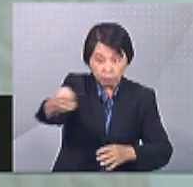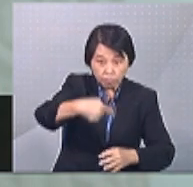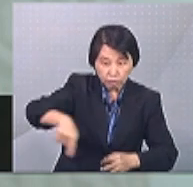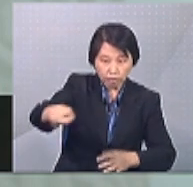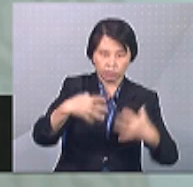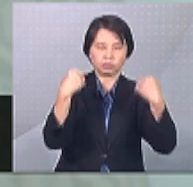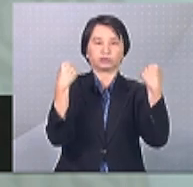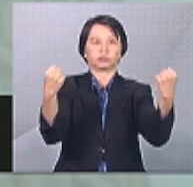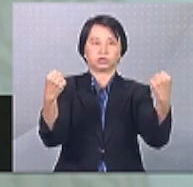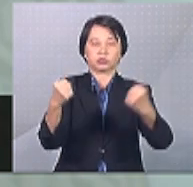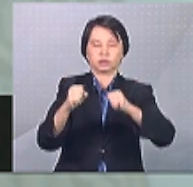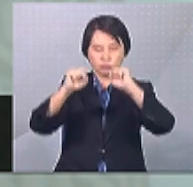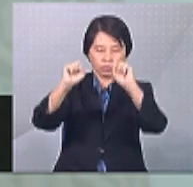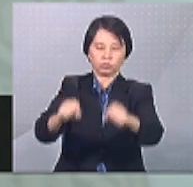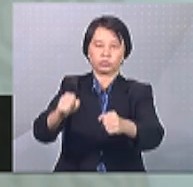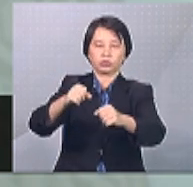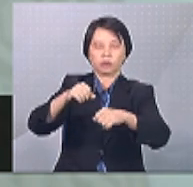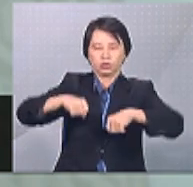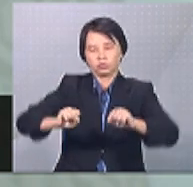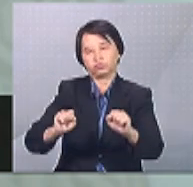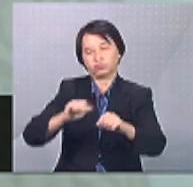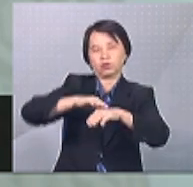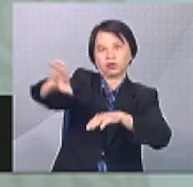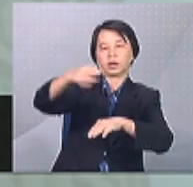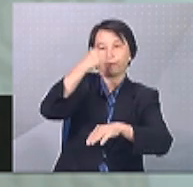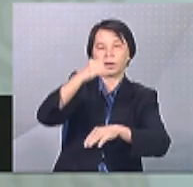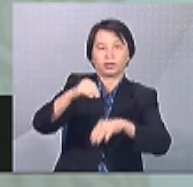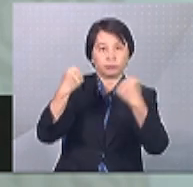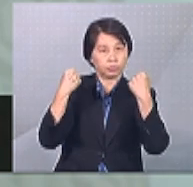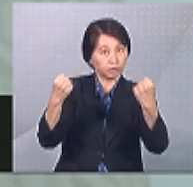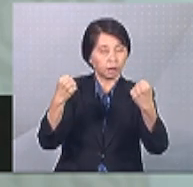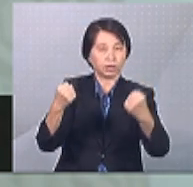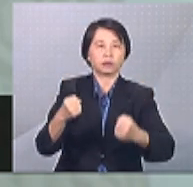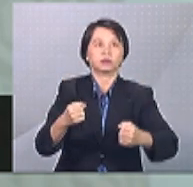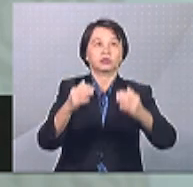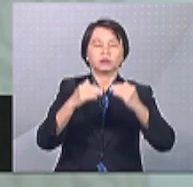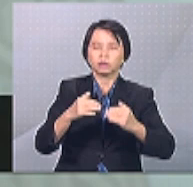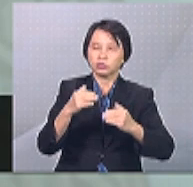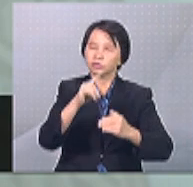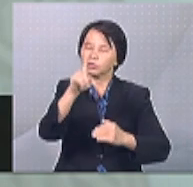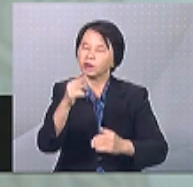sihat, baru mereka dibenarkan untuk menghantar makanan. Soalan kedua tu,